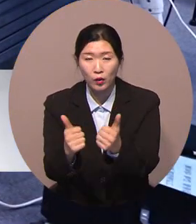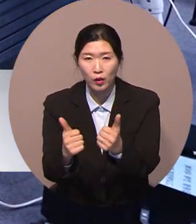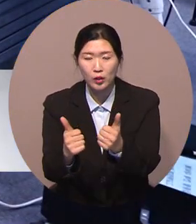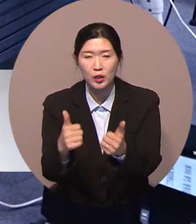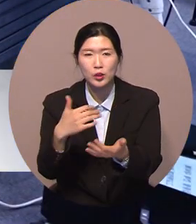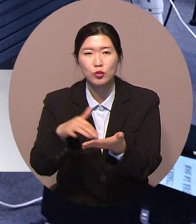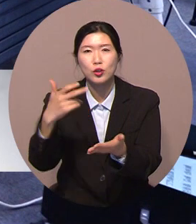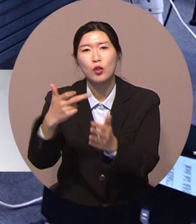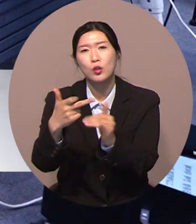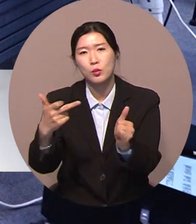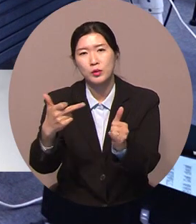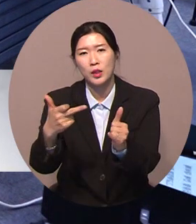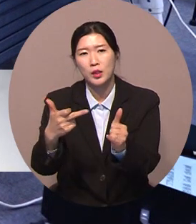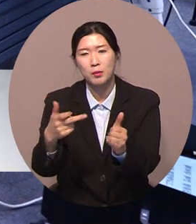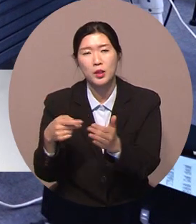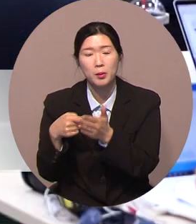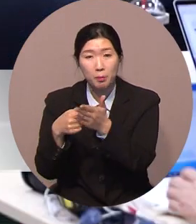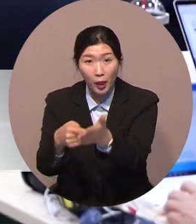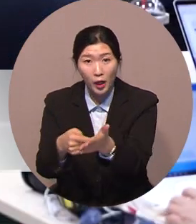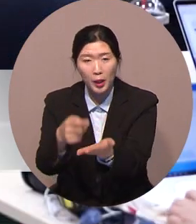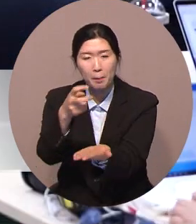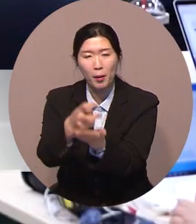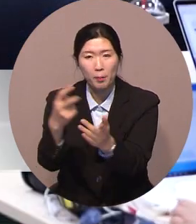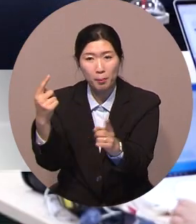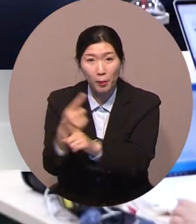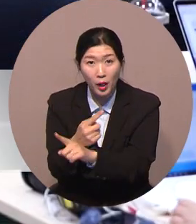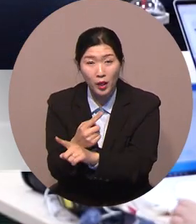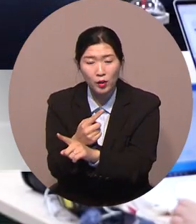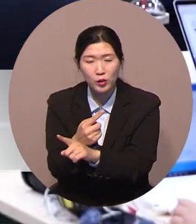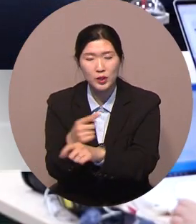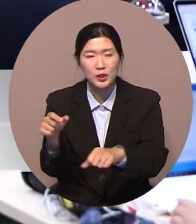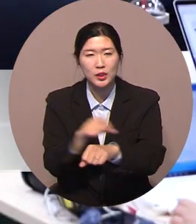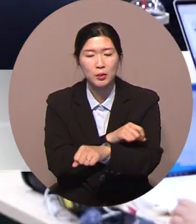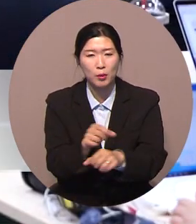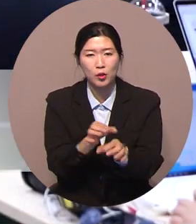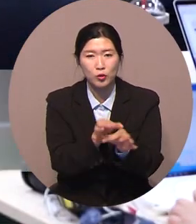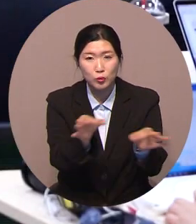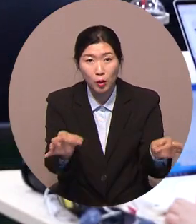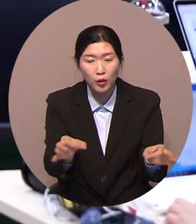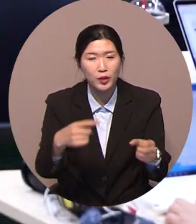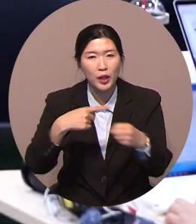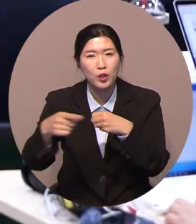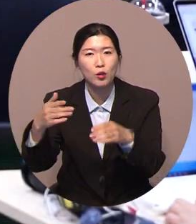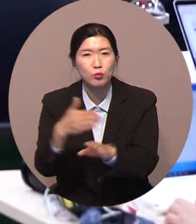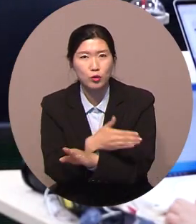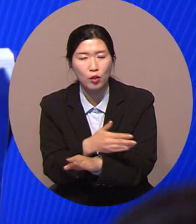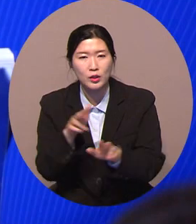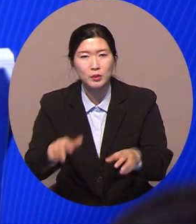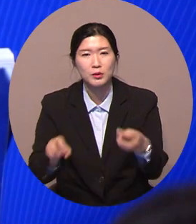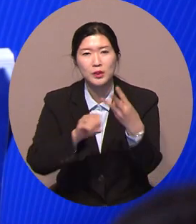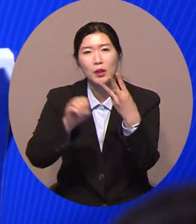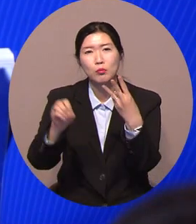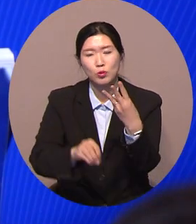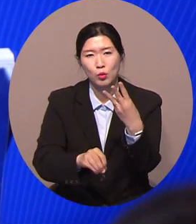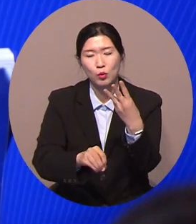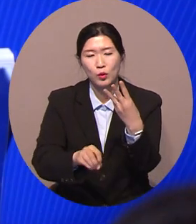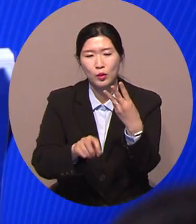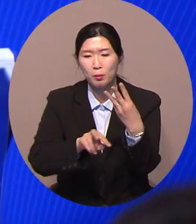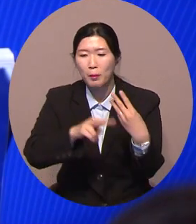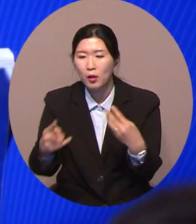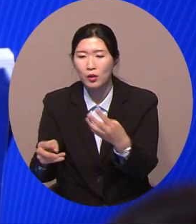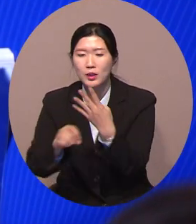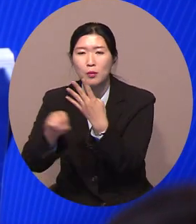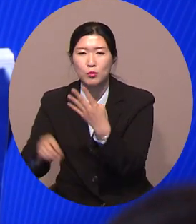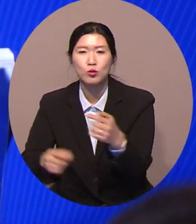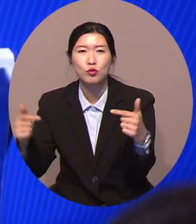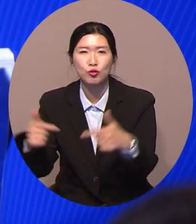발휘한 지방 교육 재정 교부 금법 개정하는 특별 교부금 비율을 내년부터 현행 3% ES 4%